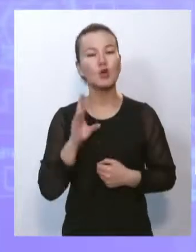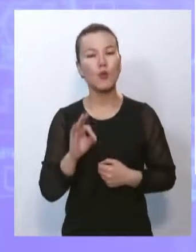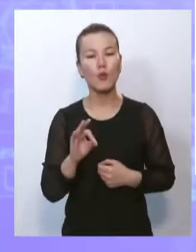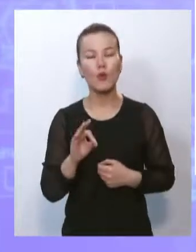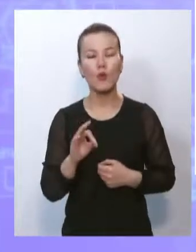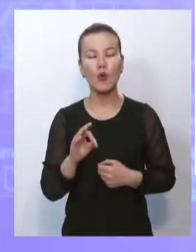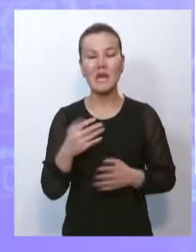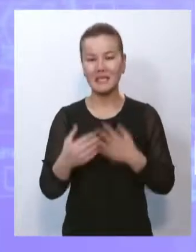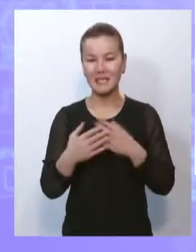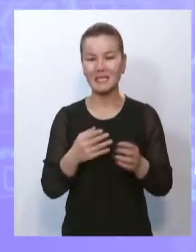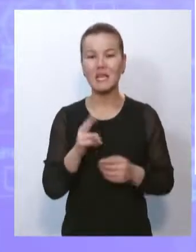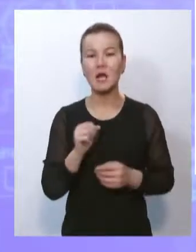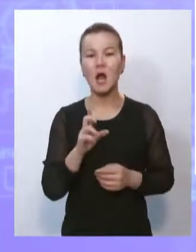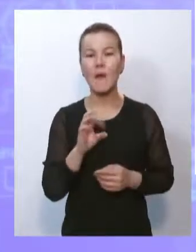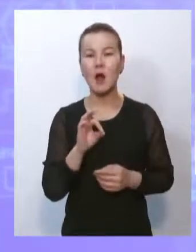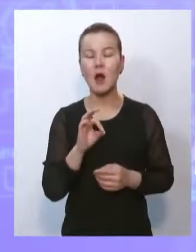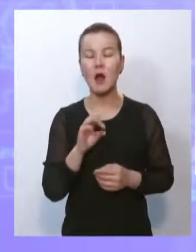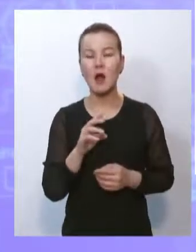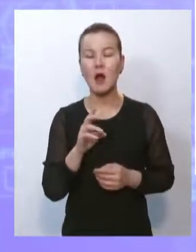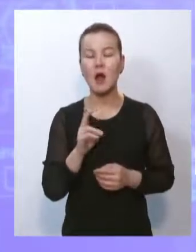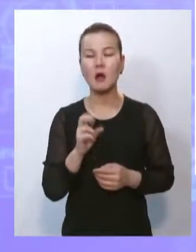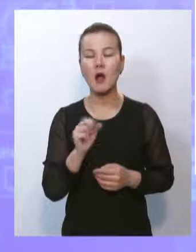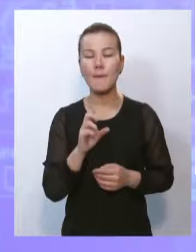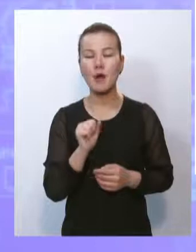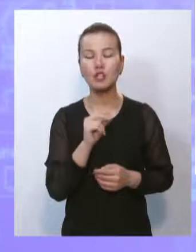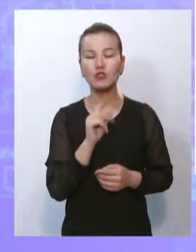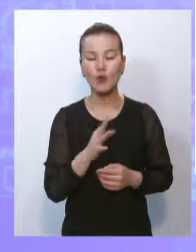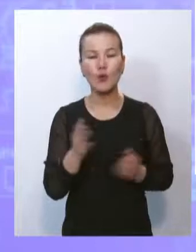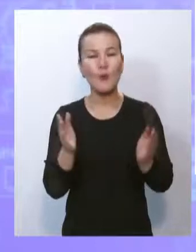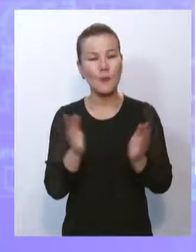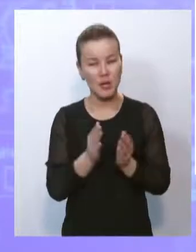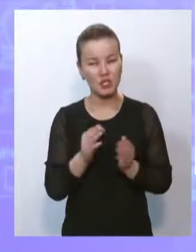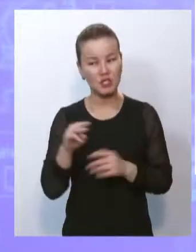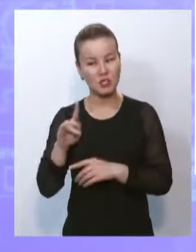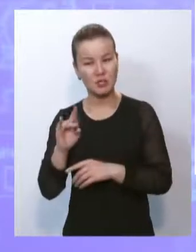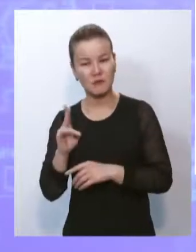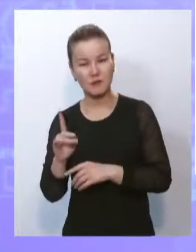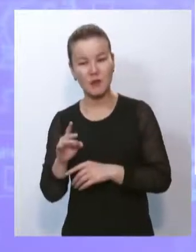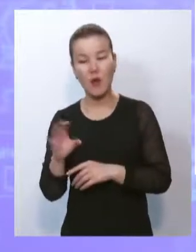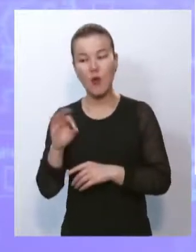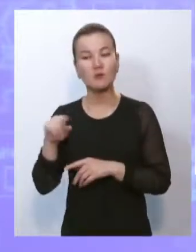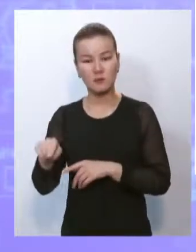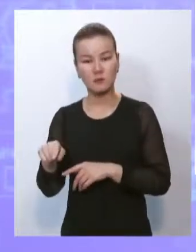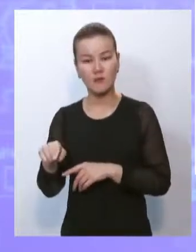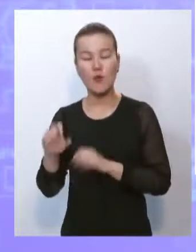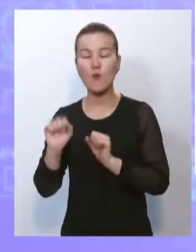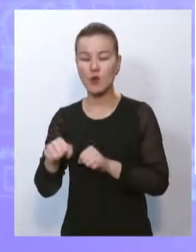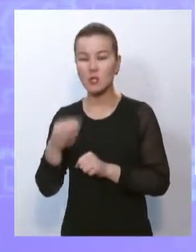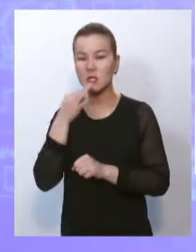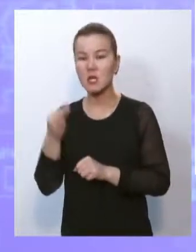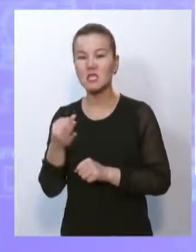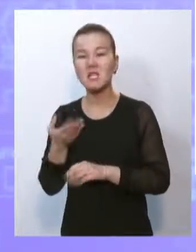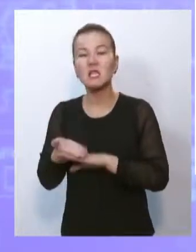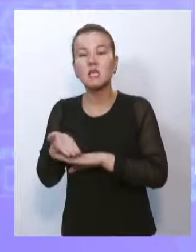если кабачок меньше тыквы а тыкве можно сказать она тяжелее